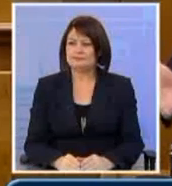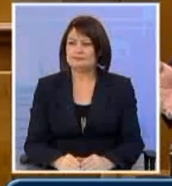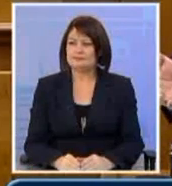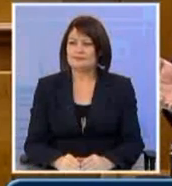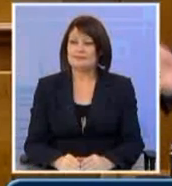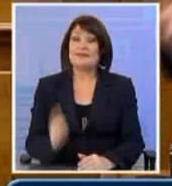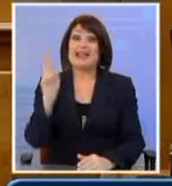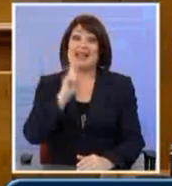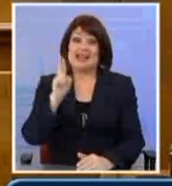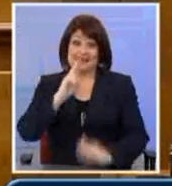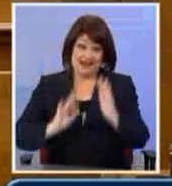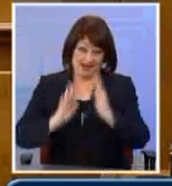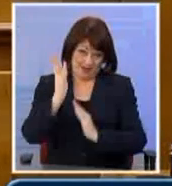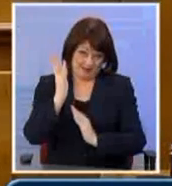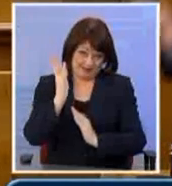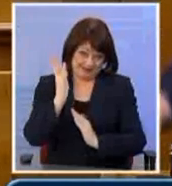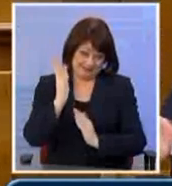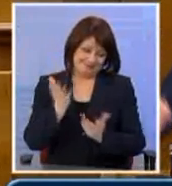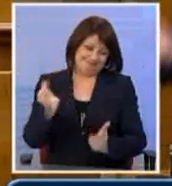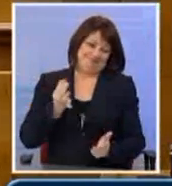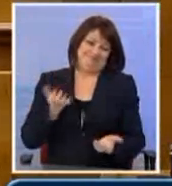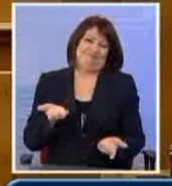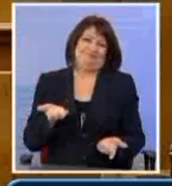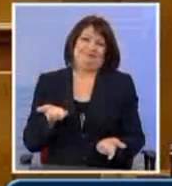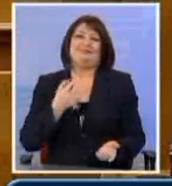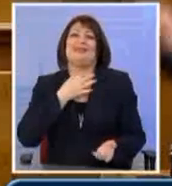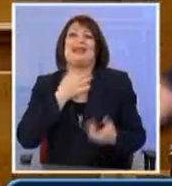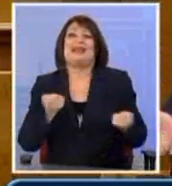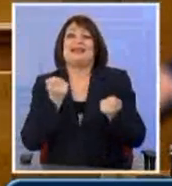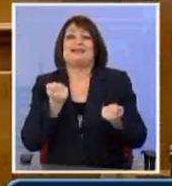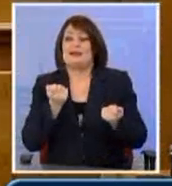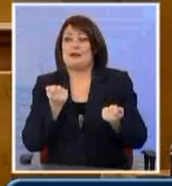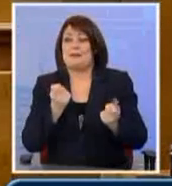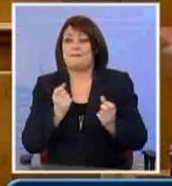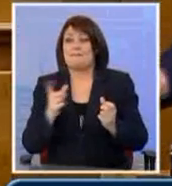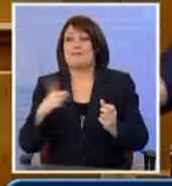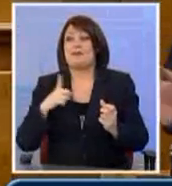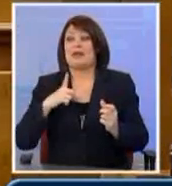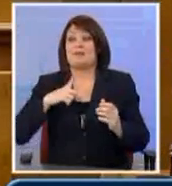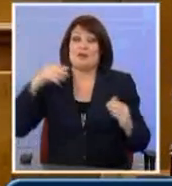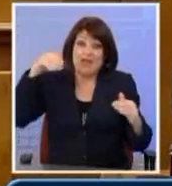Ρήτρα ανάπτυξης που είναι χρήσιμη όταν υπάρχει απρόβλεπτη ύφεση.